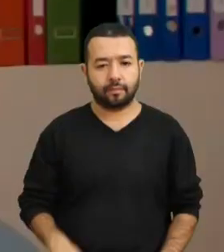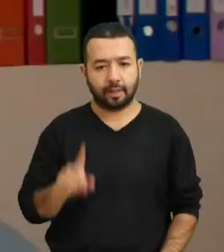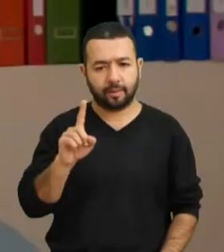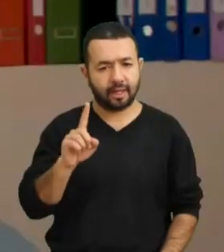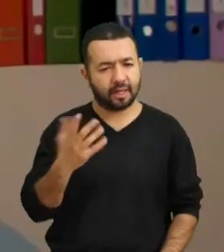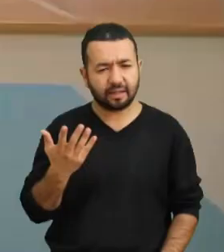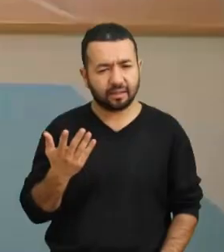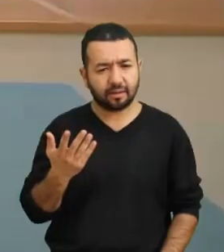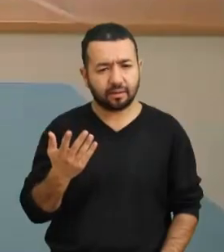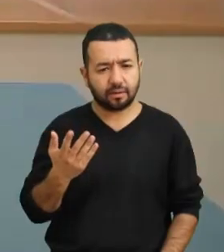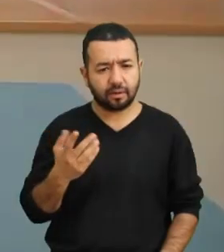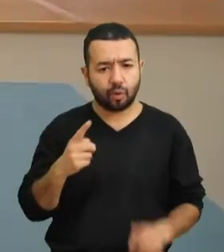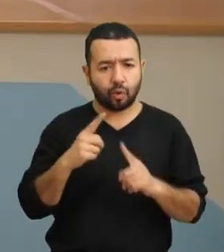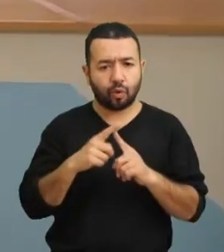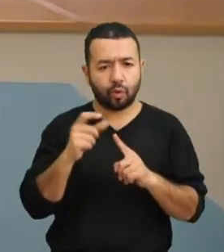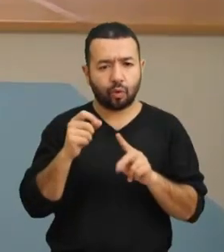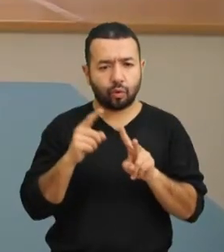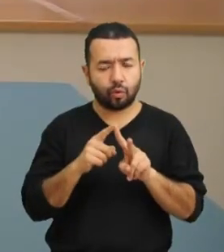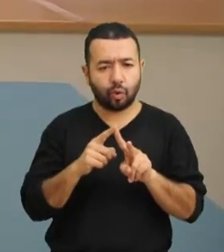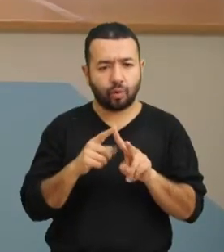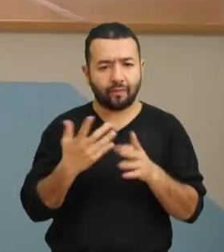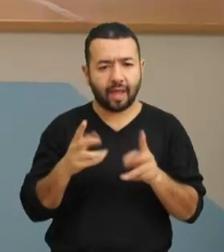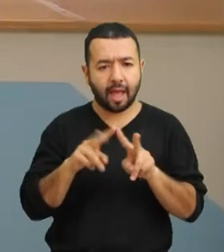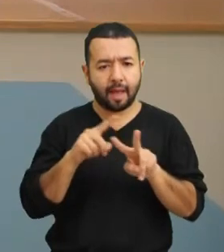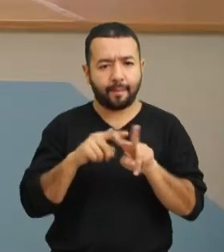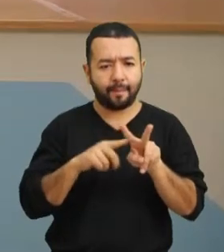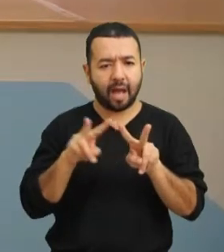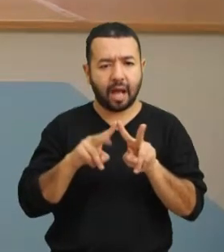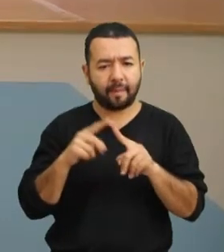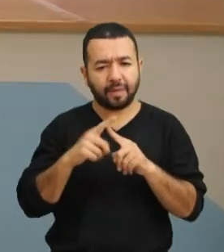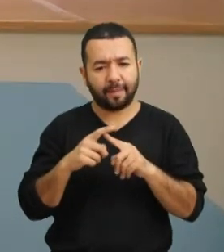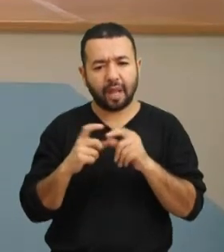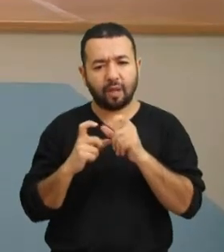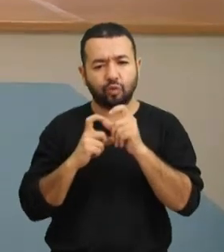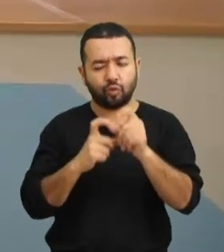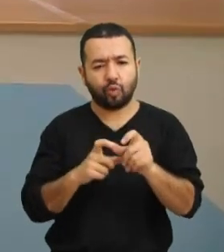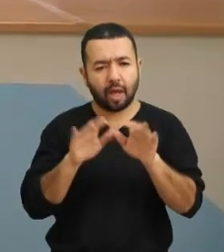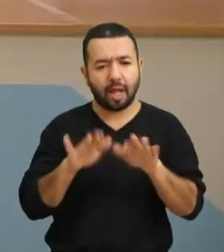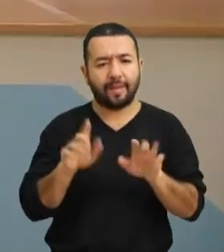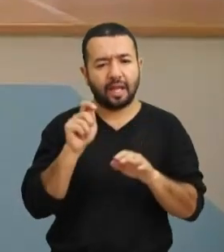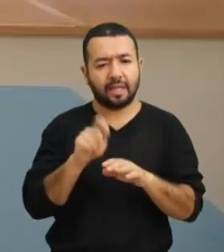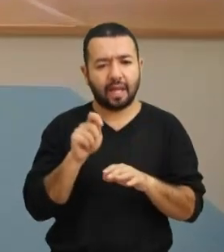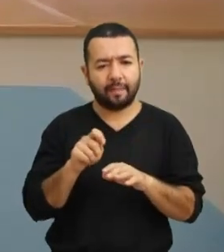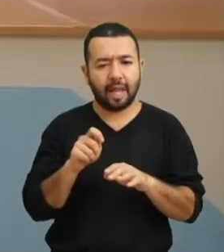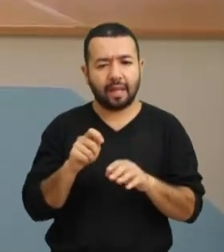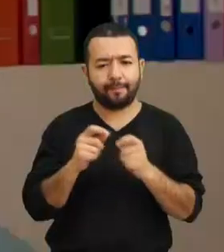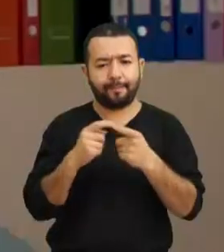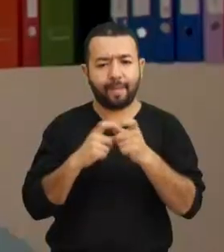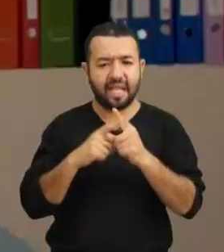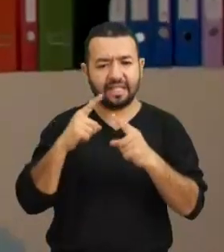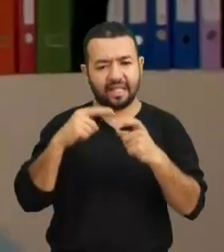Bir dakika, nasıl? Ton ve makam temeline bağlı kalmadan yapılan beste.